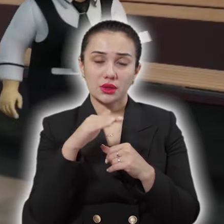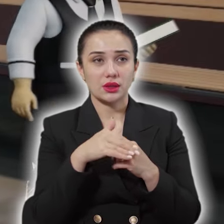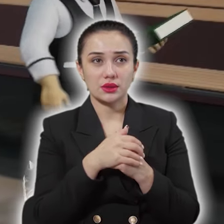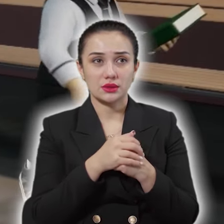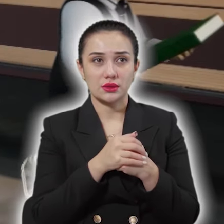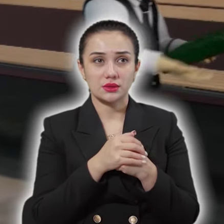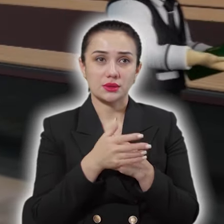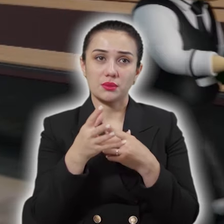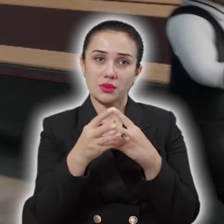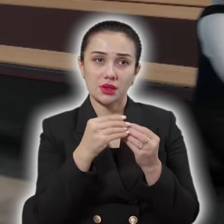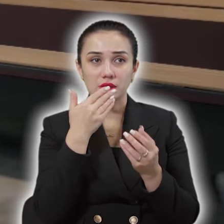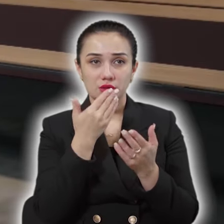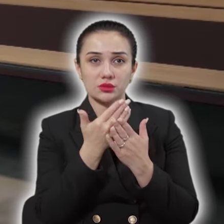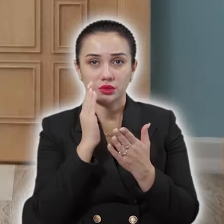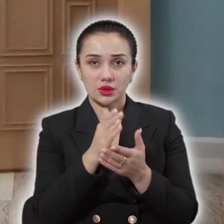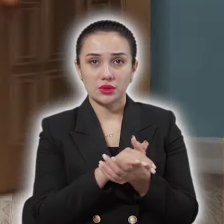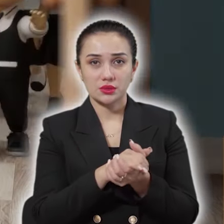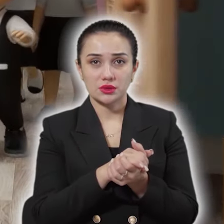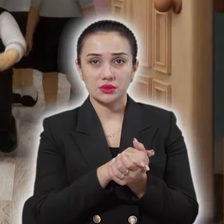Qani ketdik. Birgalashib so'raymiz.